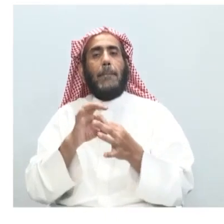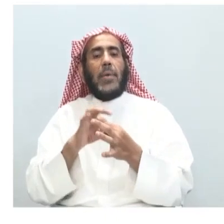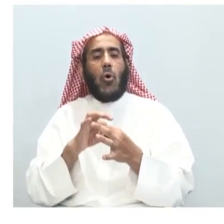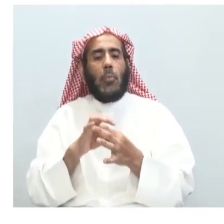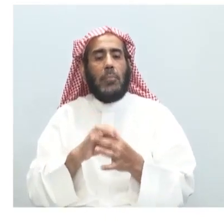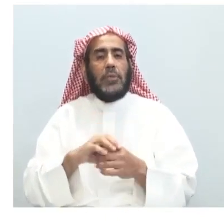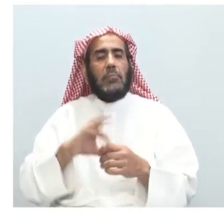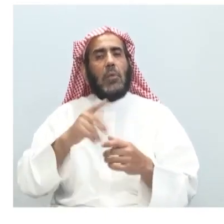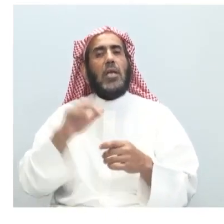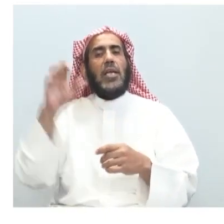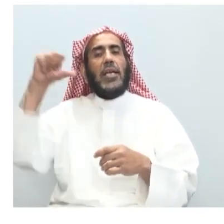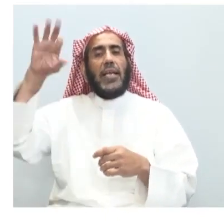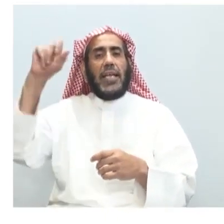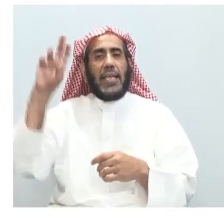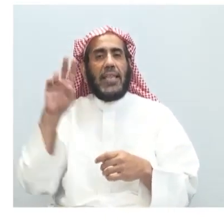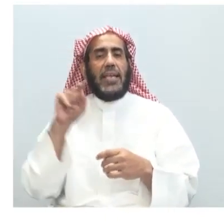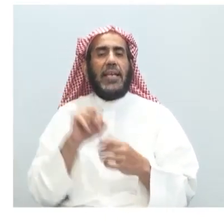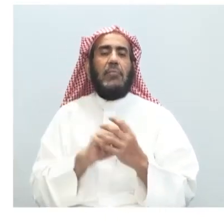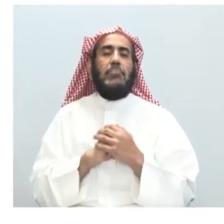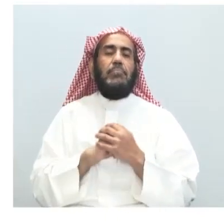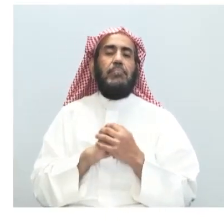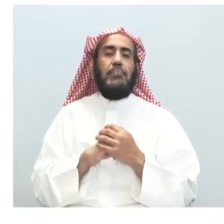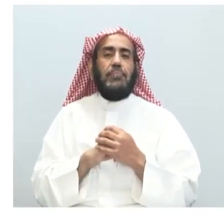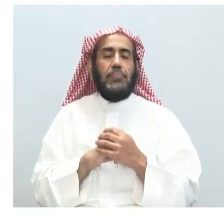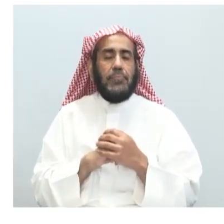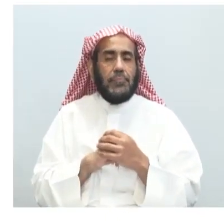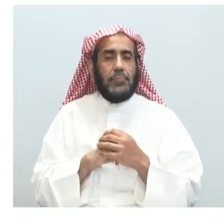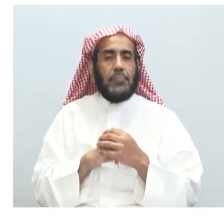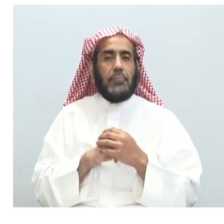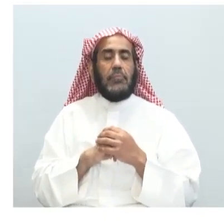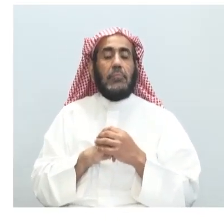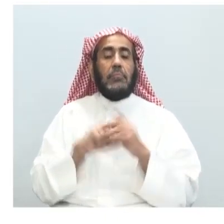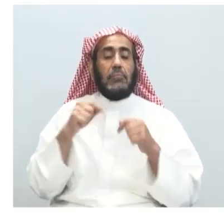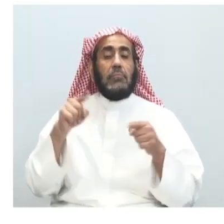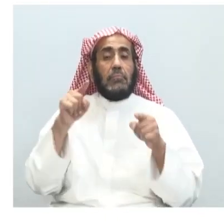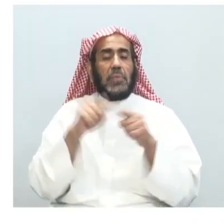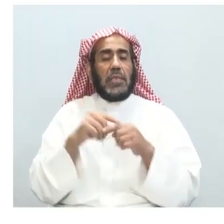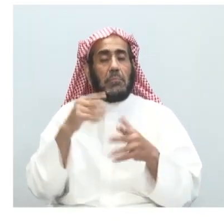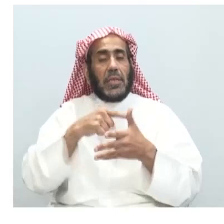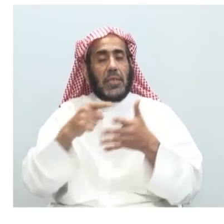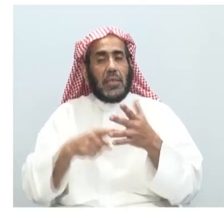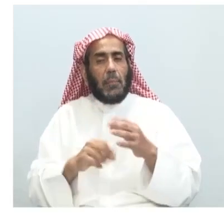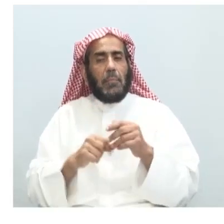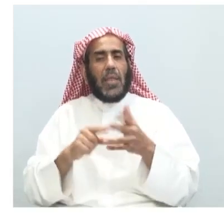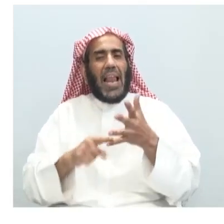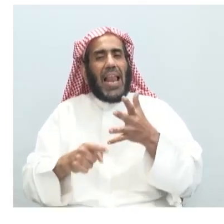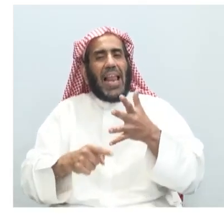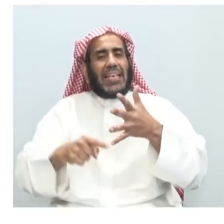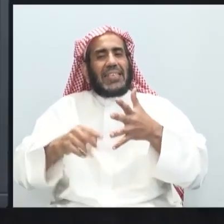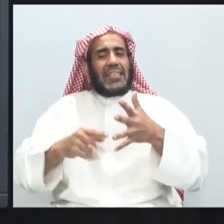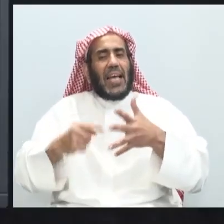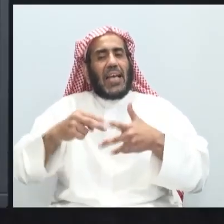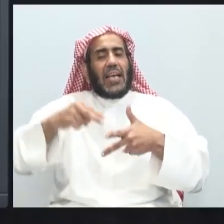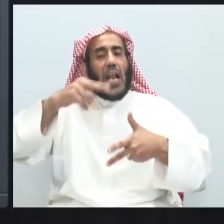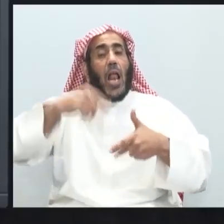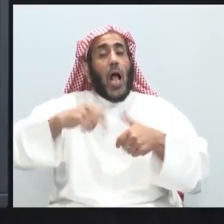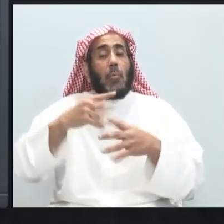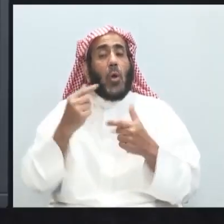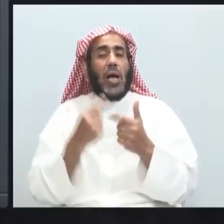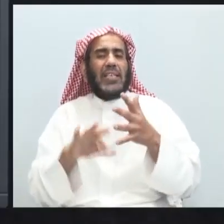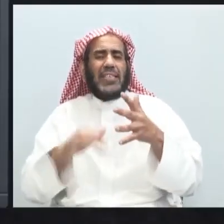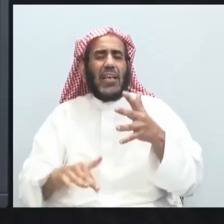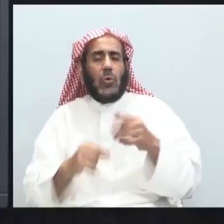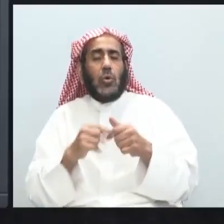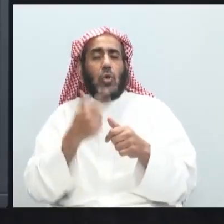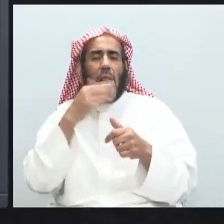بروابط ايضا روابط ايثريه بالنسبه للترتيب من الاصغر الى الاكبر من هو اصغر واحد فيهم